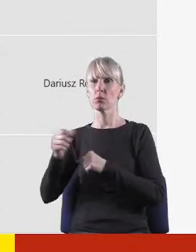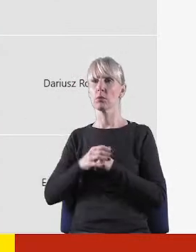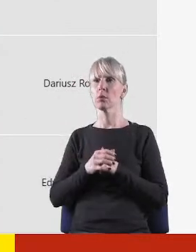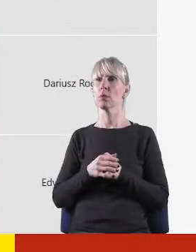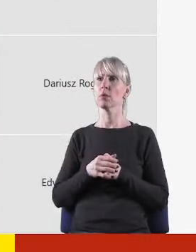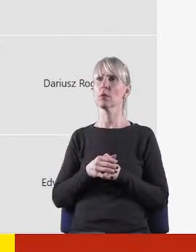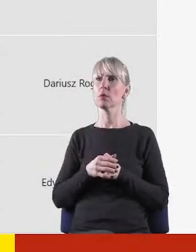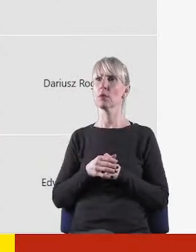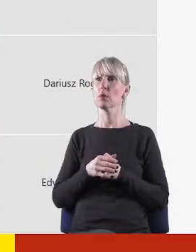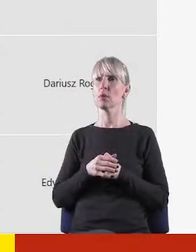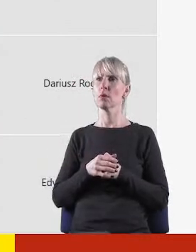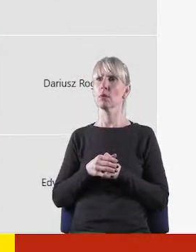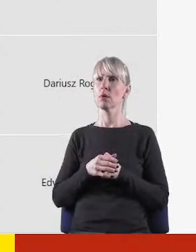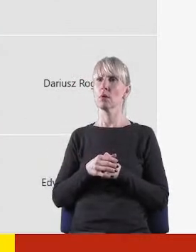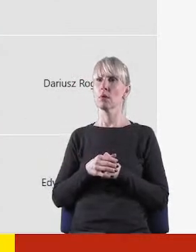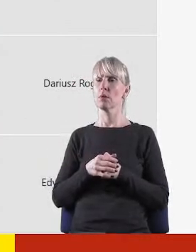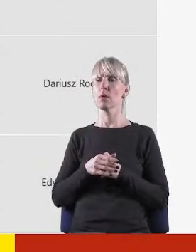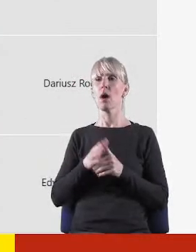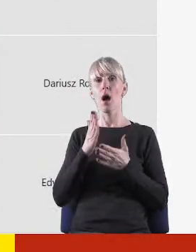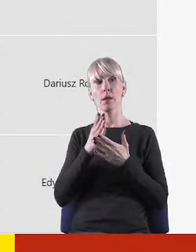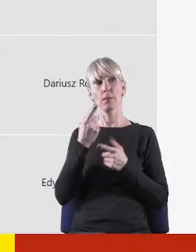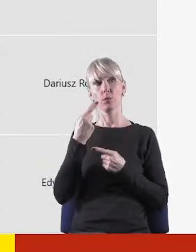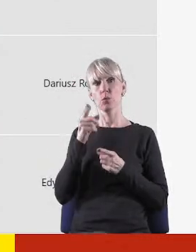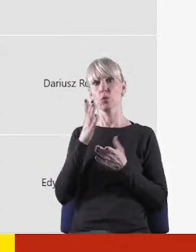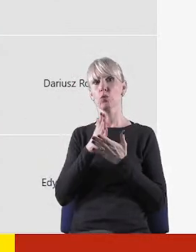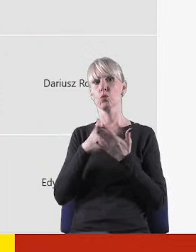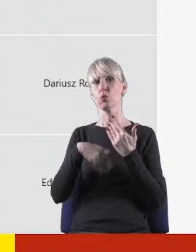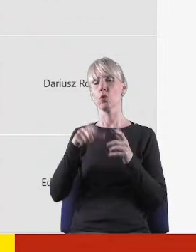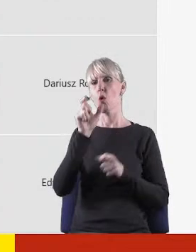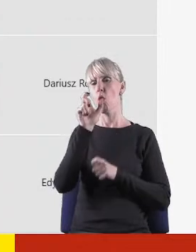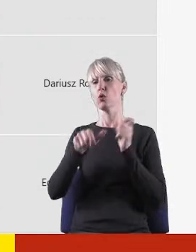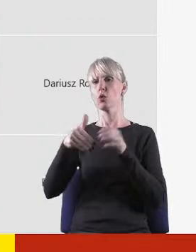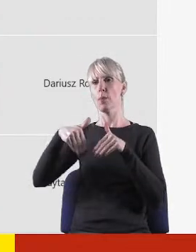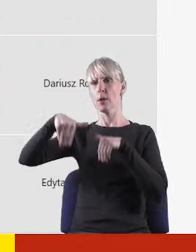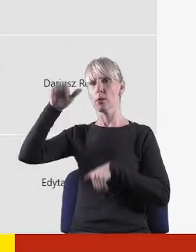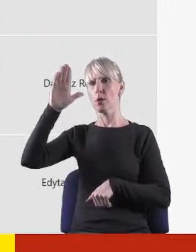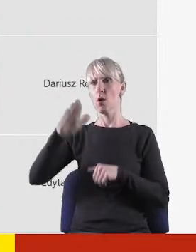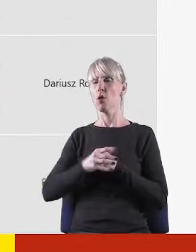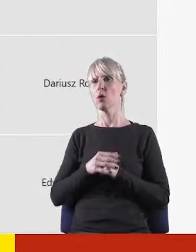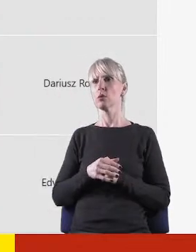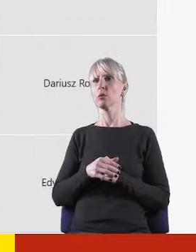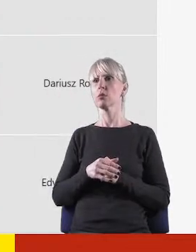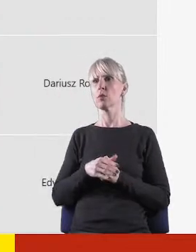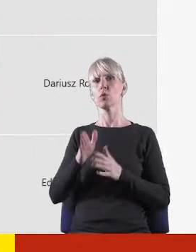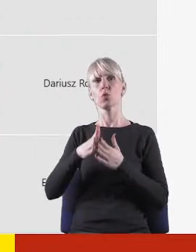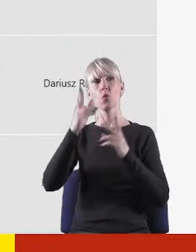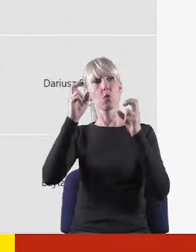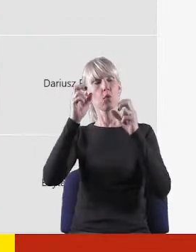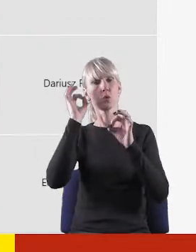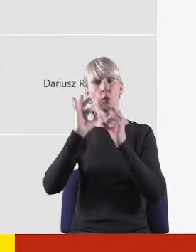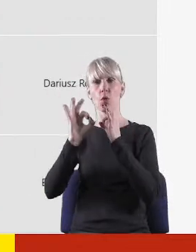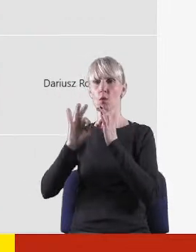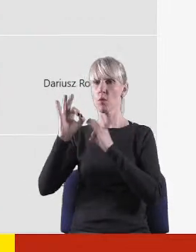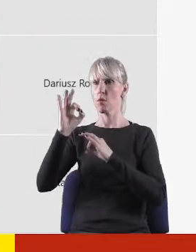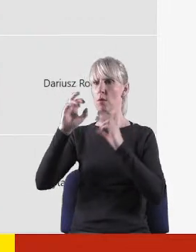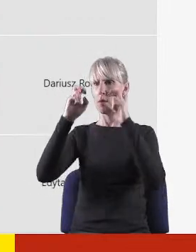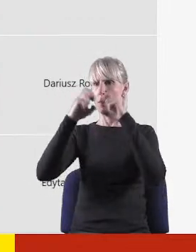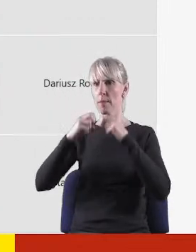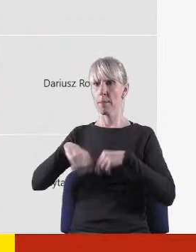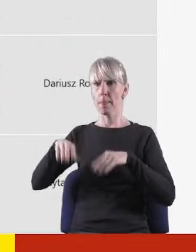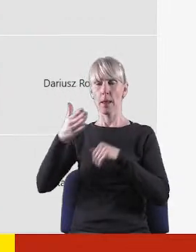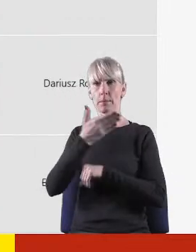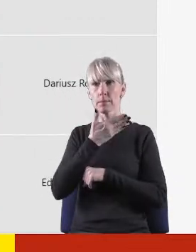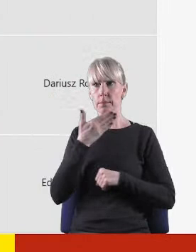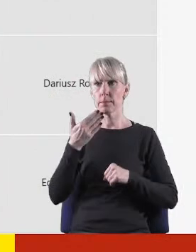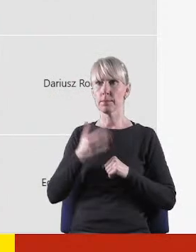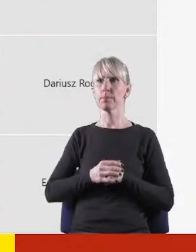aczkolwiek, tak jak mówimy, no już dorosłych, i my tutaj no nie mamy takich szczegółowych badań, które no pewnie